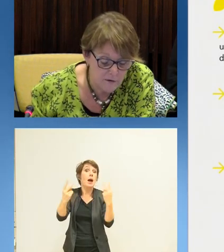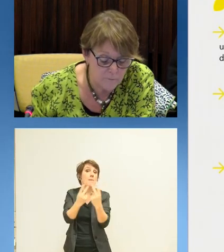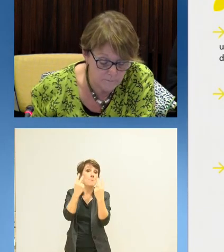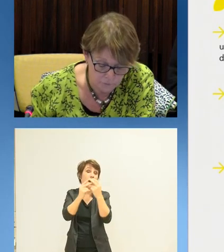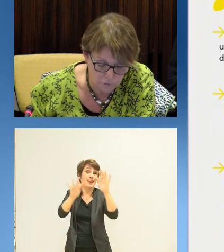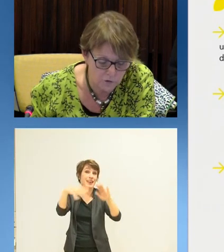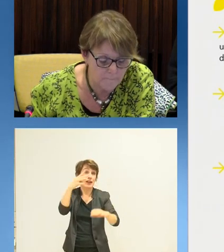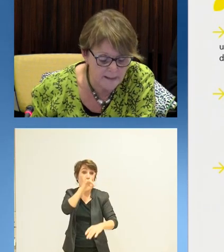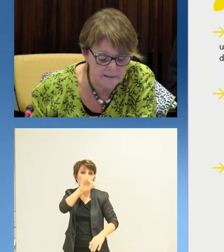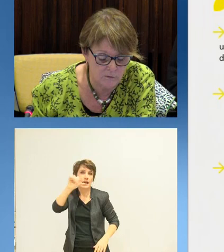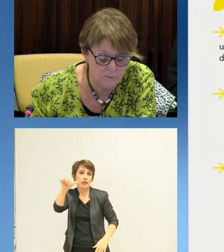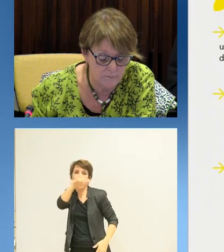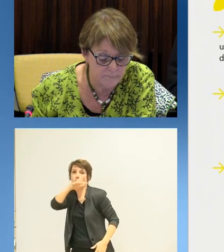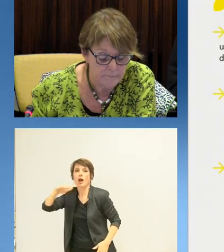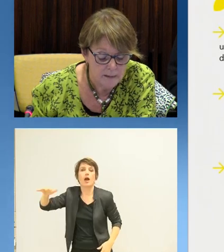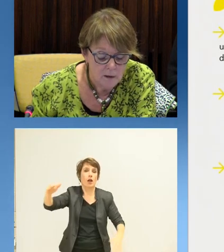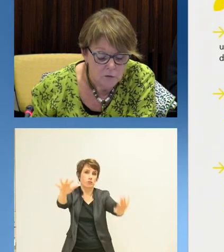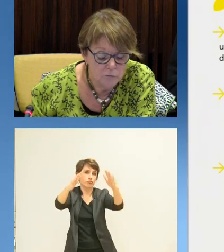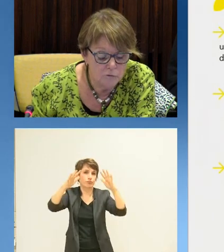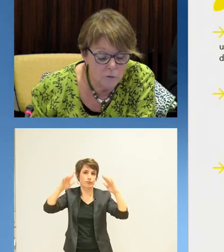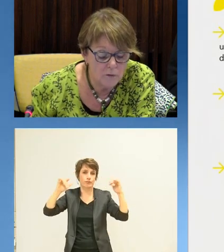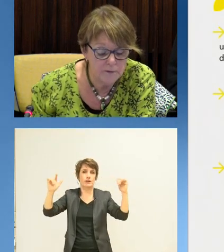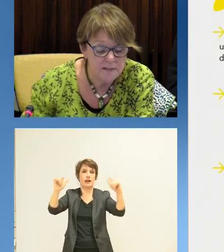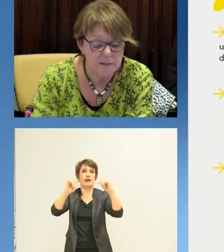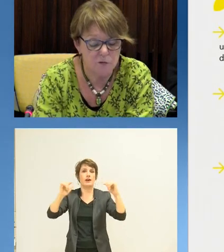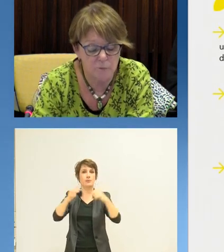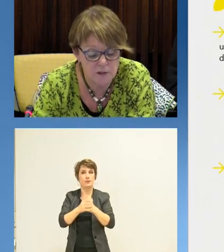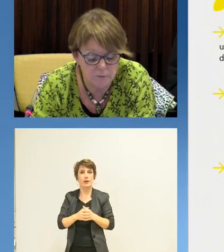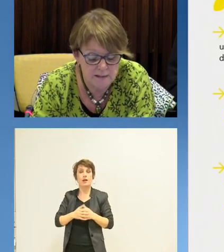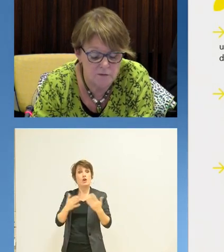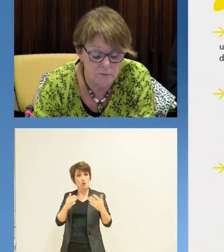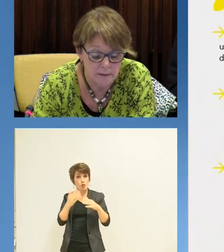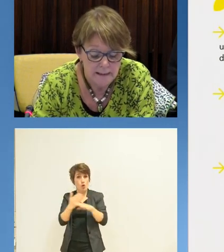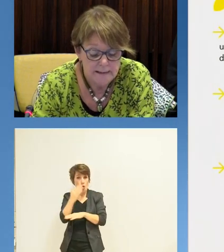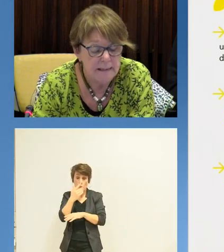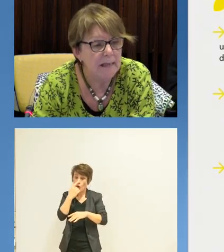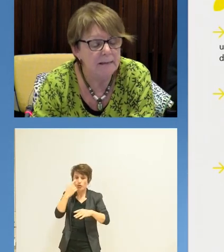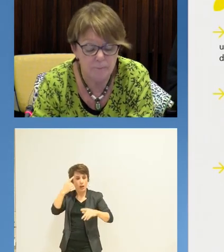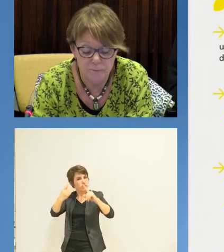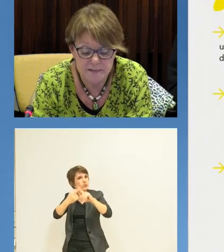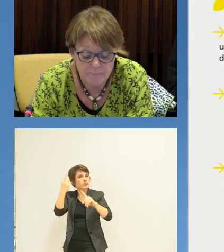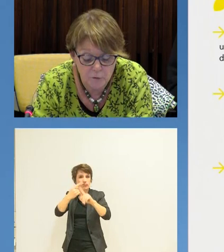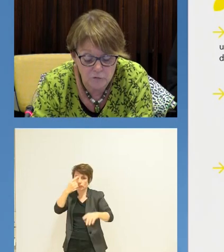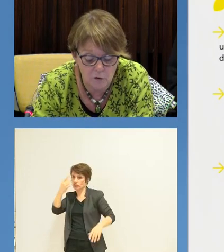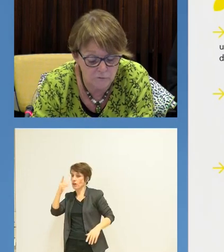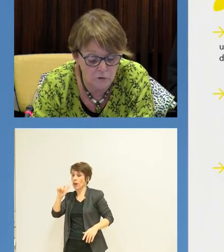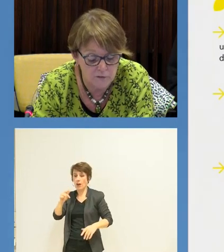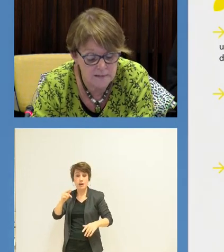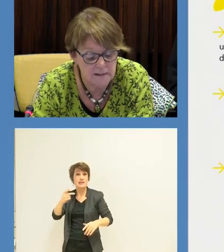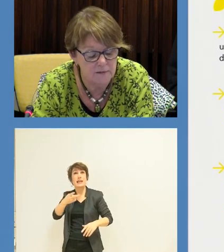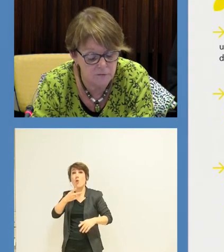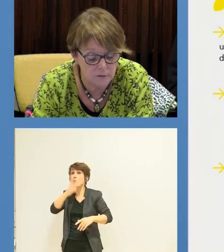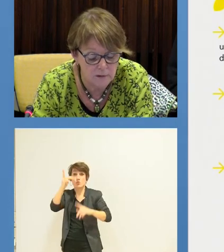la villeneuve de grenoble par exemple nous devons réussir ce projet audacieux qui est l'un des plus importants en france